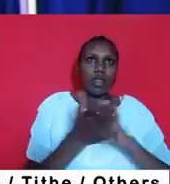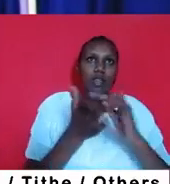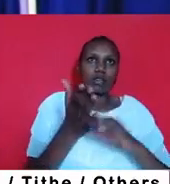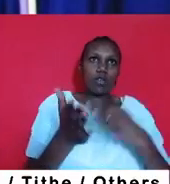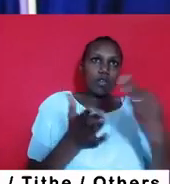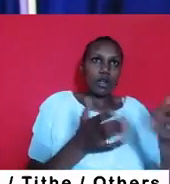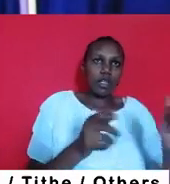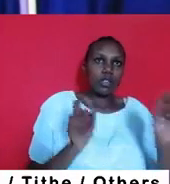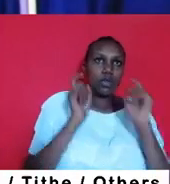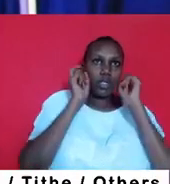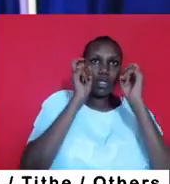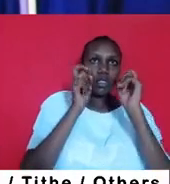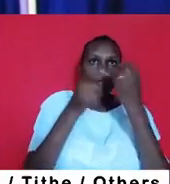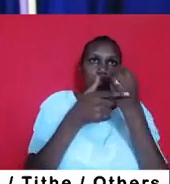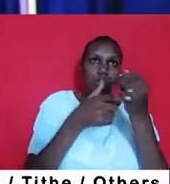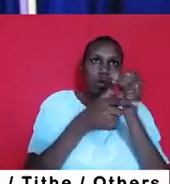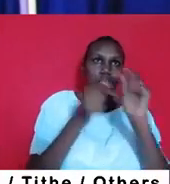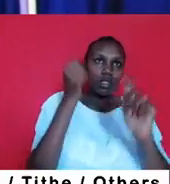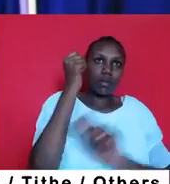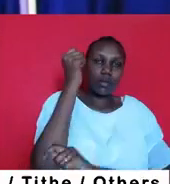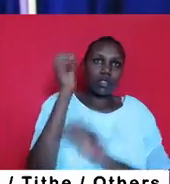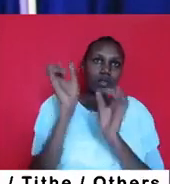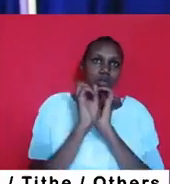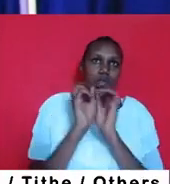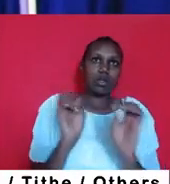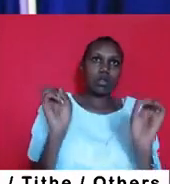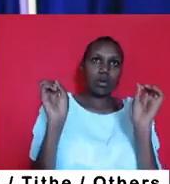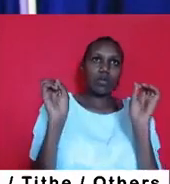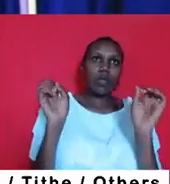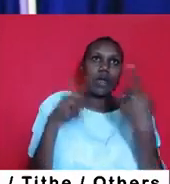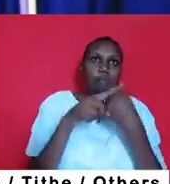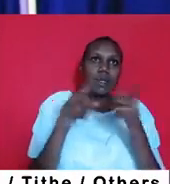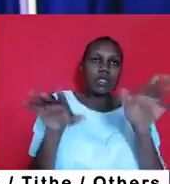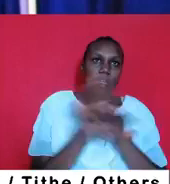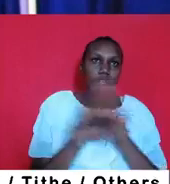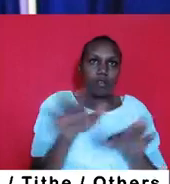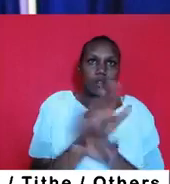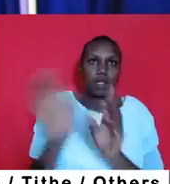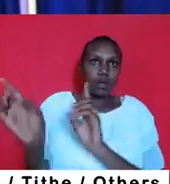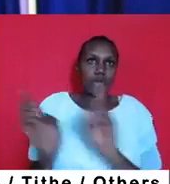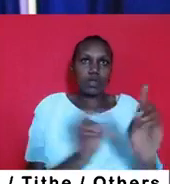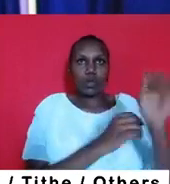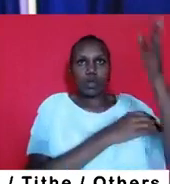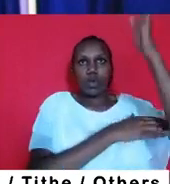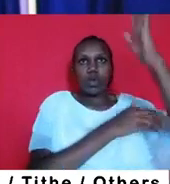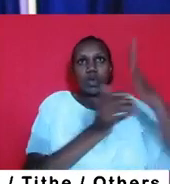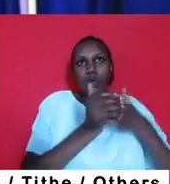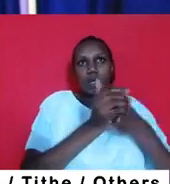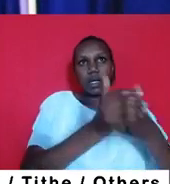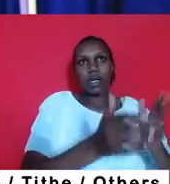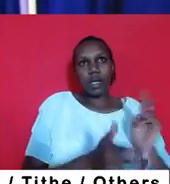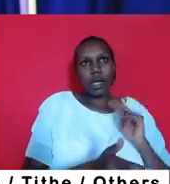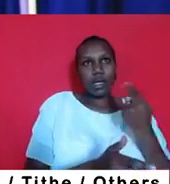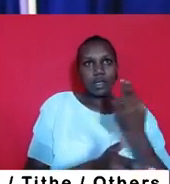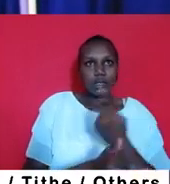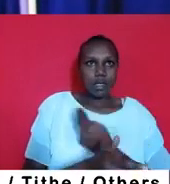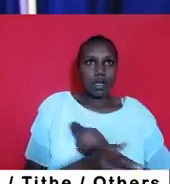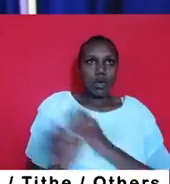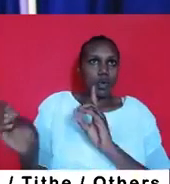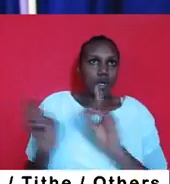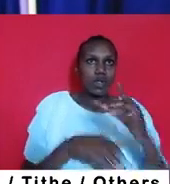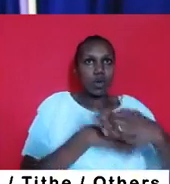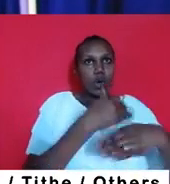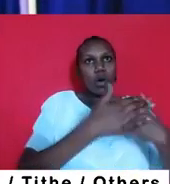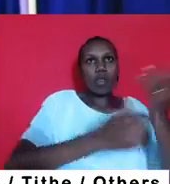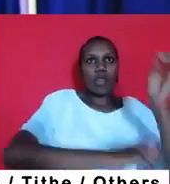tusianguke katika dhambi, tusiingie katika hatari yoyote, lakini matendo yetu yote yaongozwe na wewe.